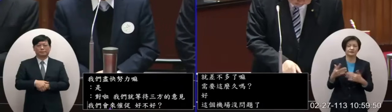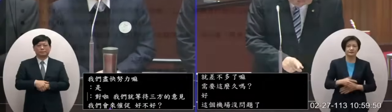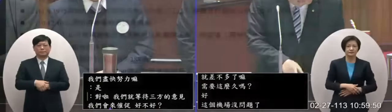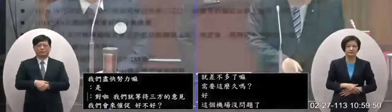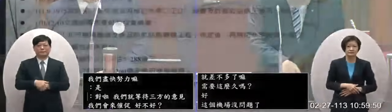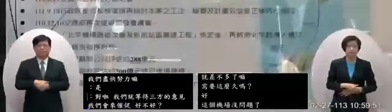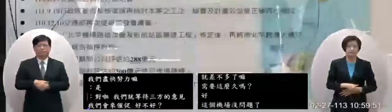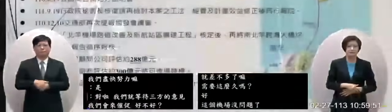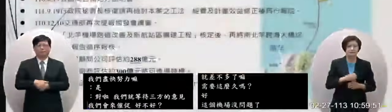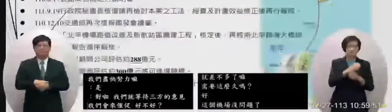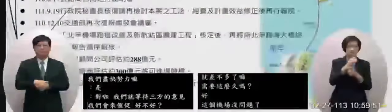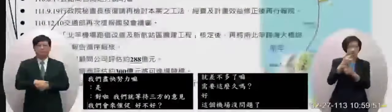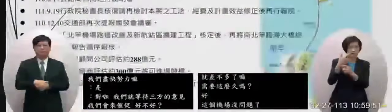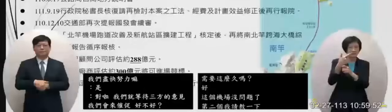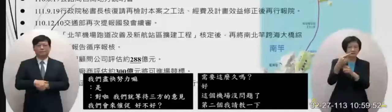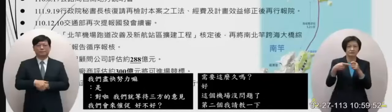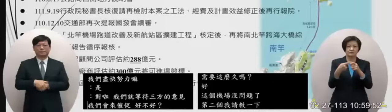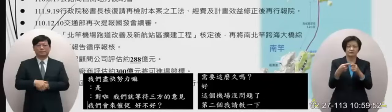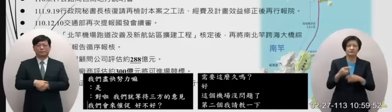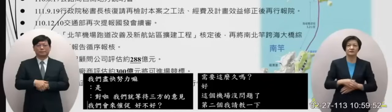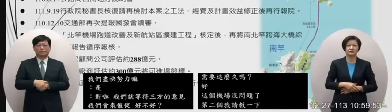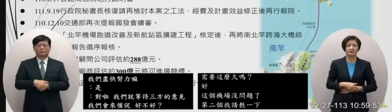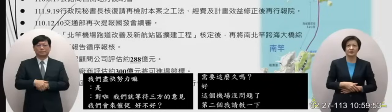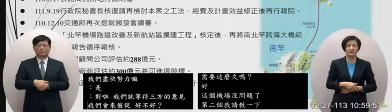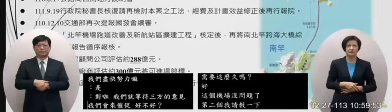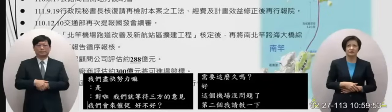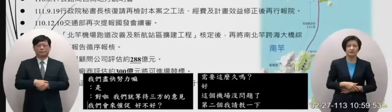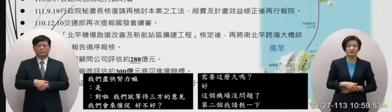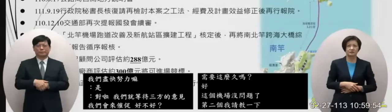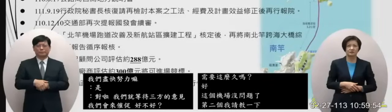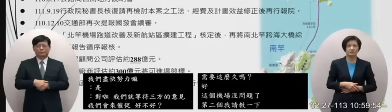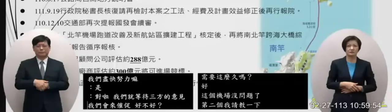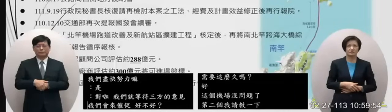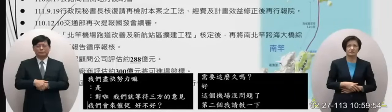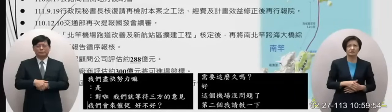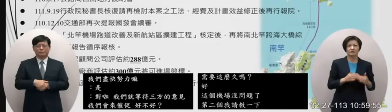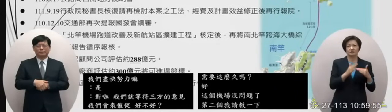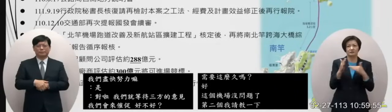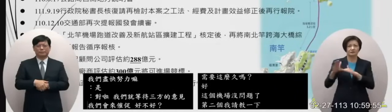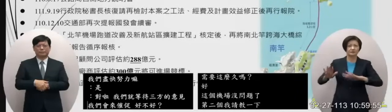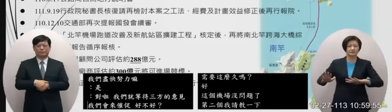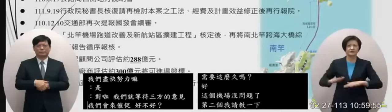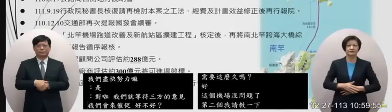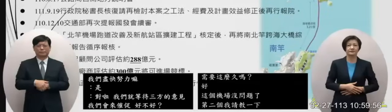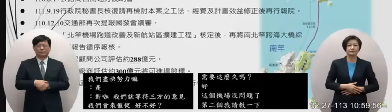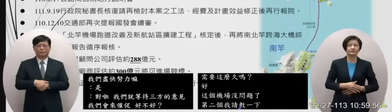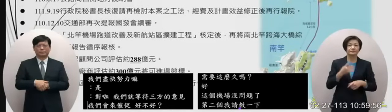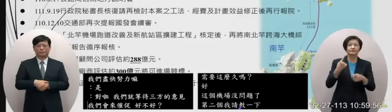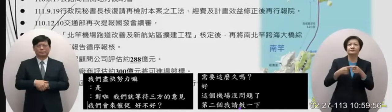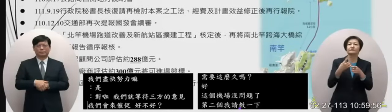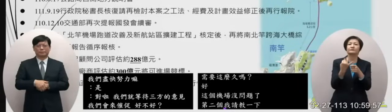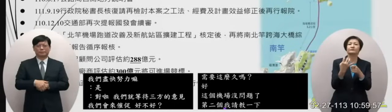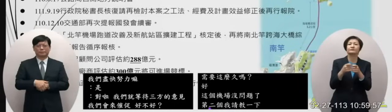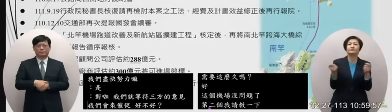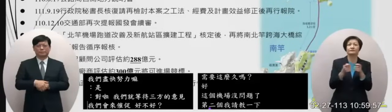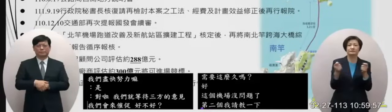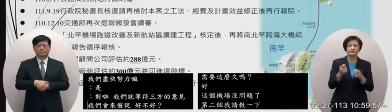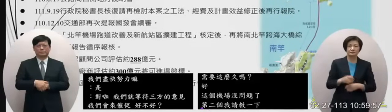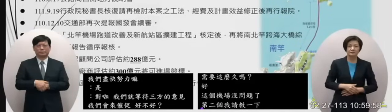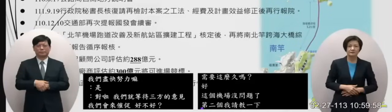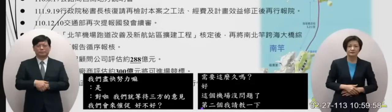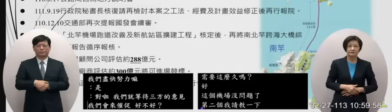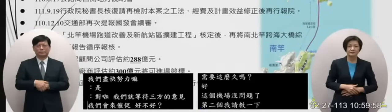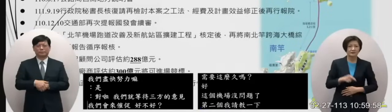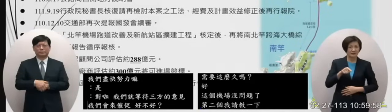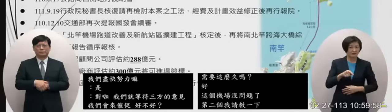从106年哈，一直扯到现在106年，多少年了？